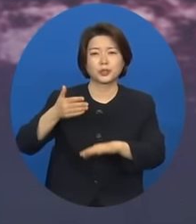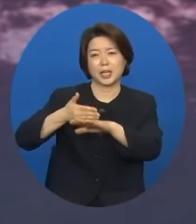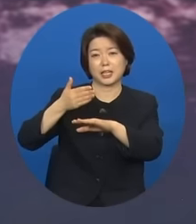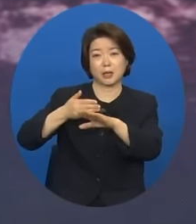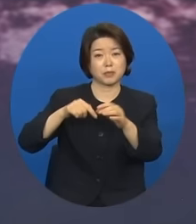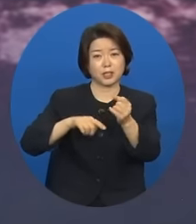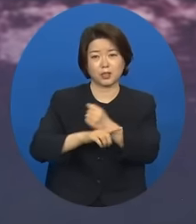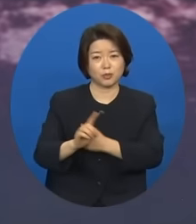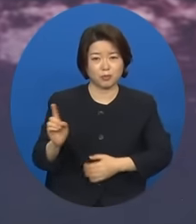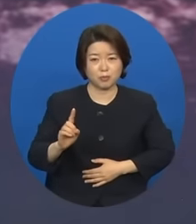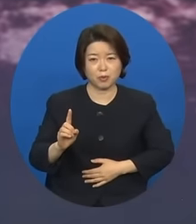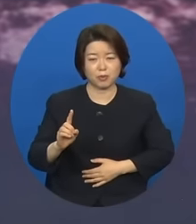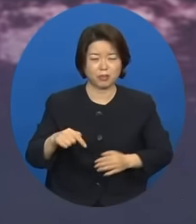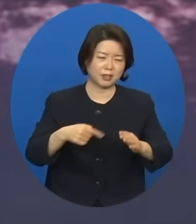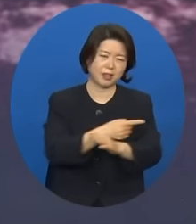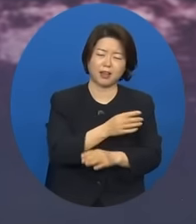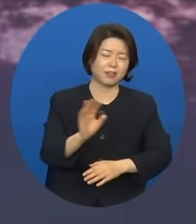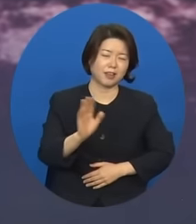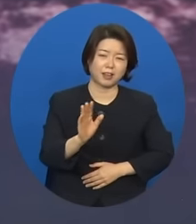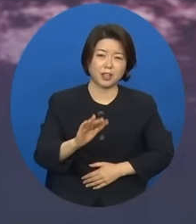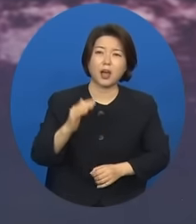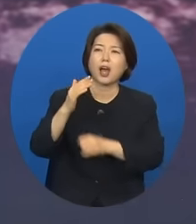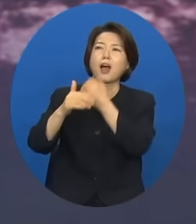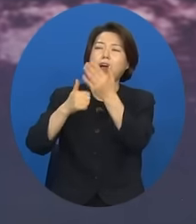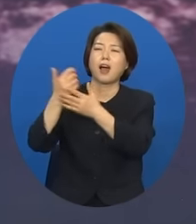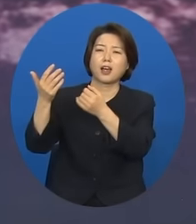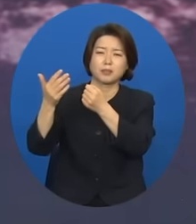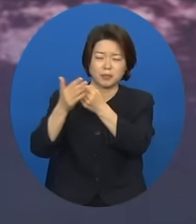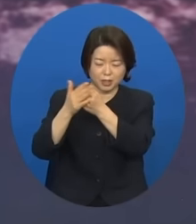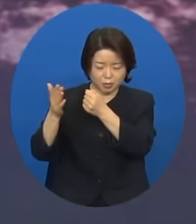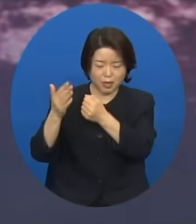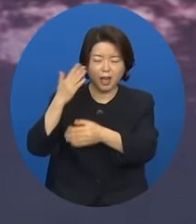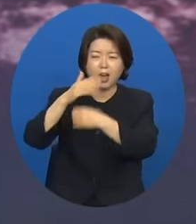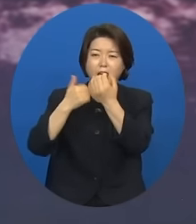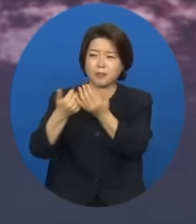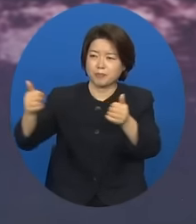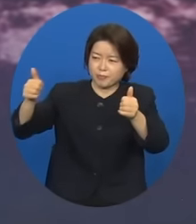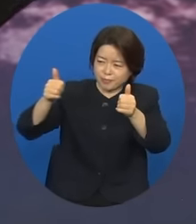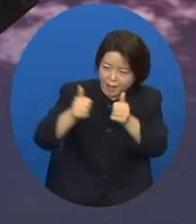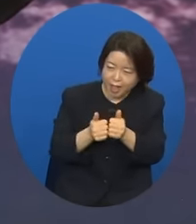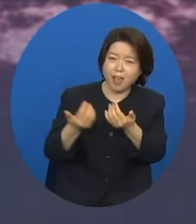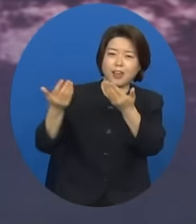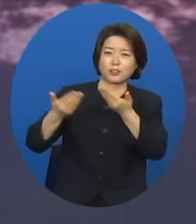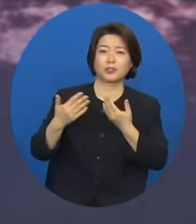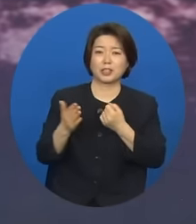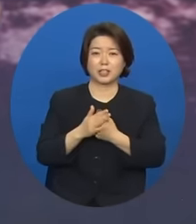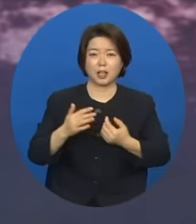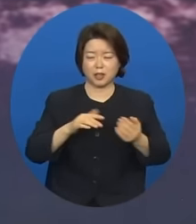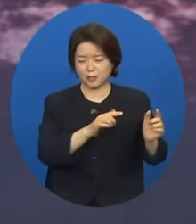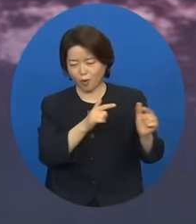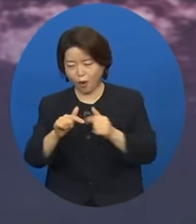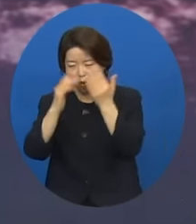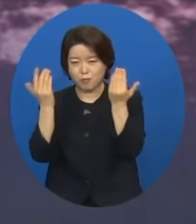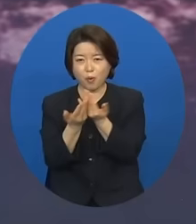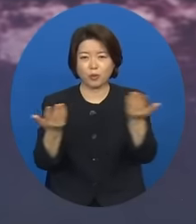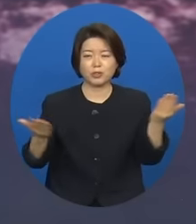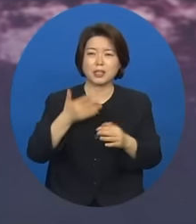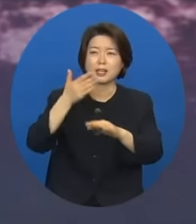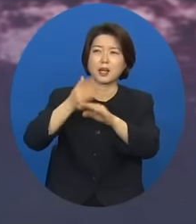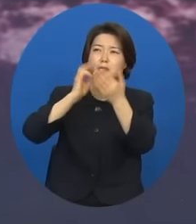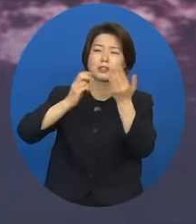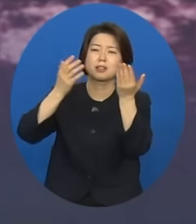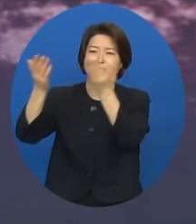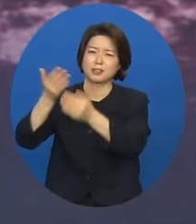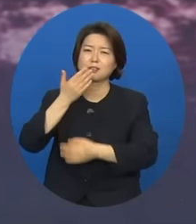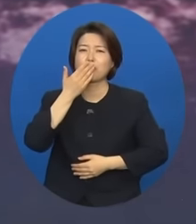이유는 딴게 아니에요 그죠 하나님 때문에 하나님 함께하심 때문에 우리는 언제한 모든 일에 감사와 찬양을 드릴 수가 있는